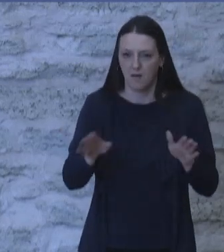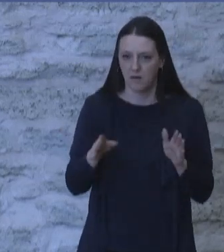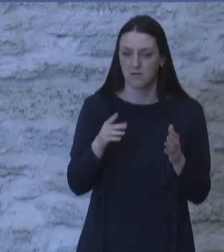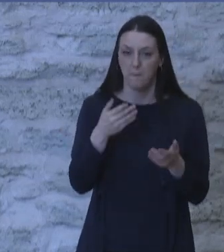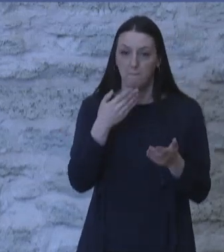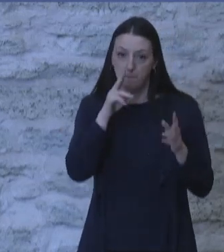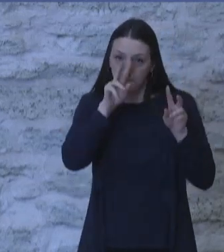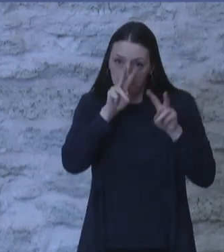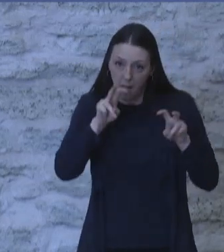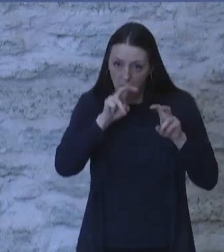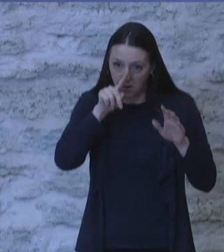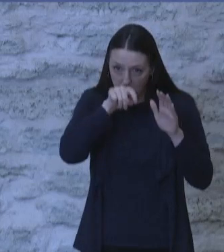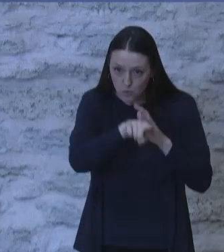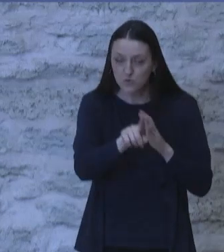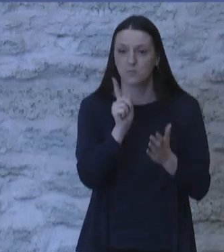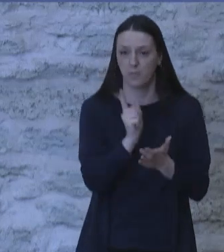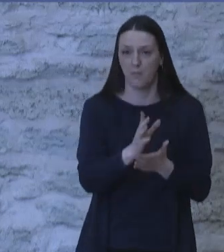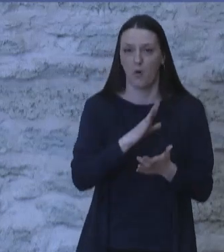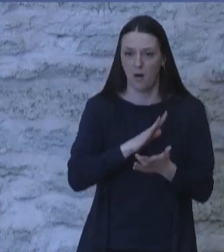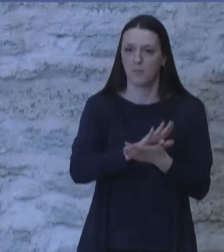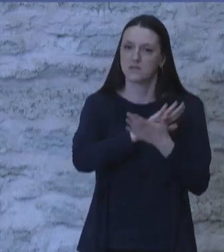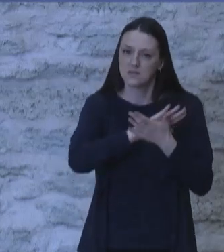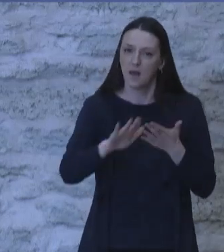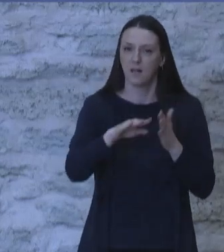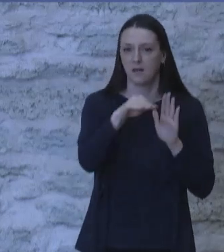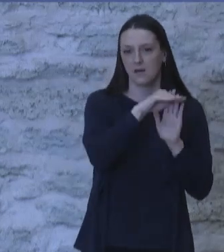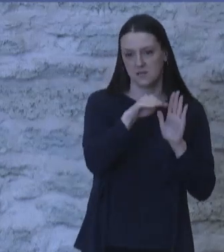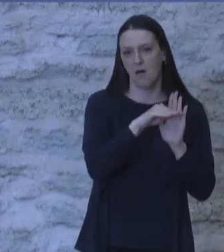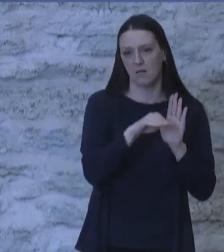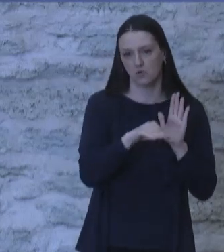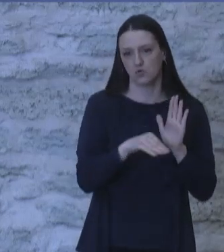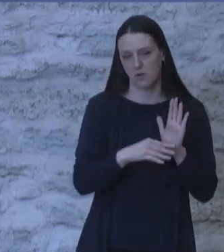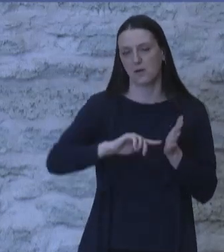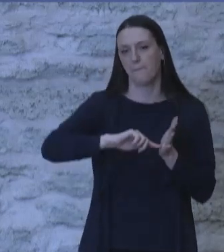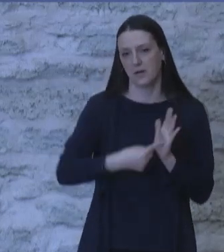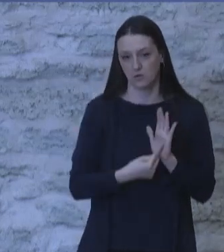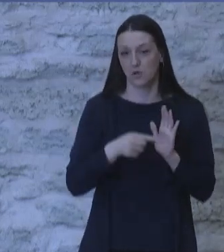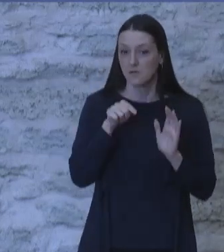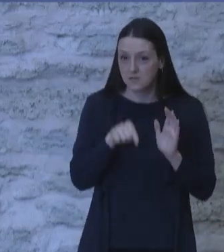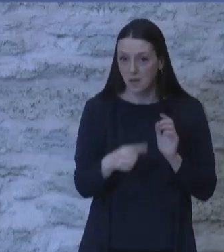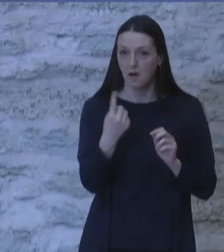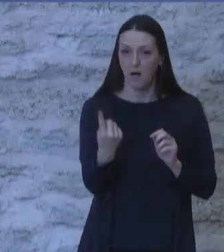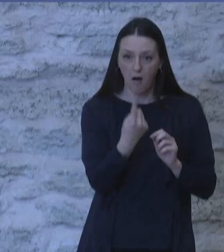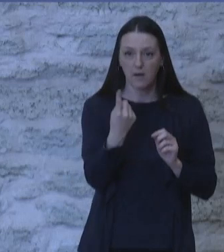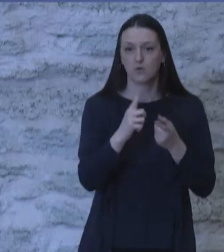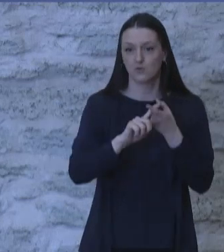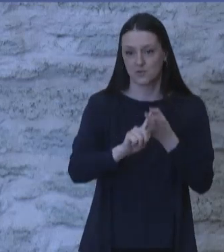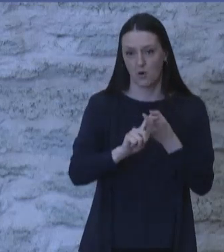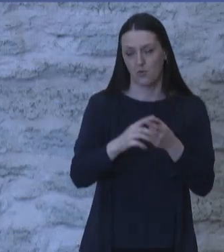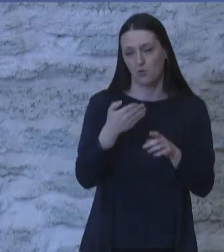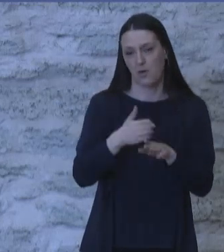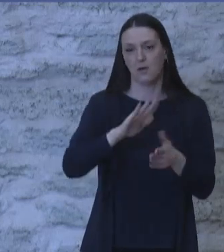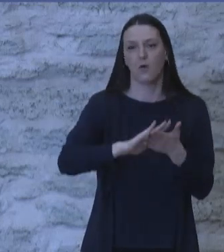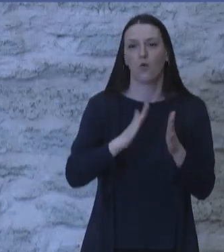ja proportsionaalne põhjandus. Mis on seotud, ma rõhutan, mis on seotud eri olukorralahendamisega. Selle